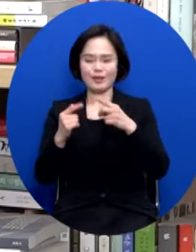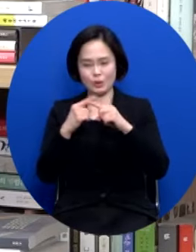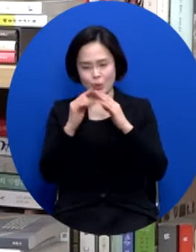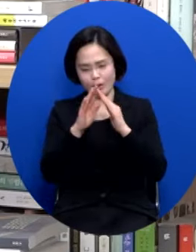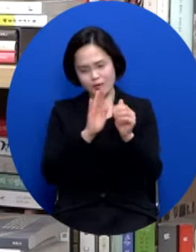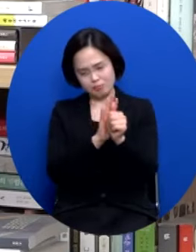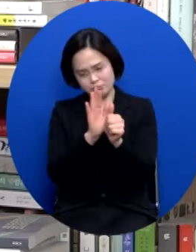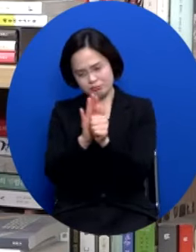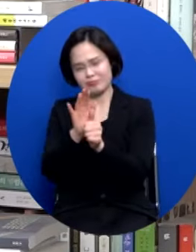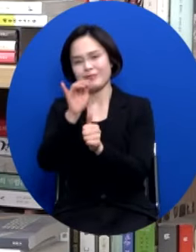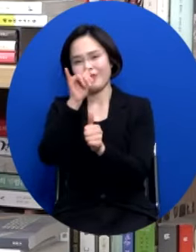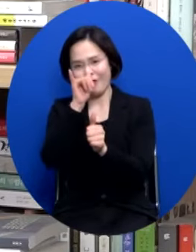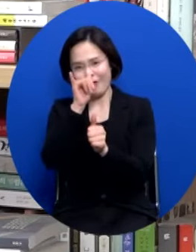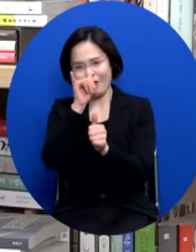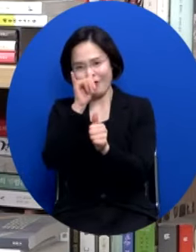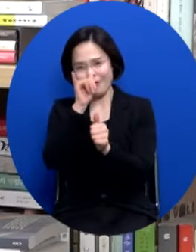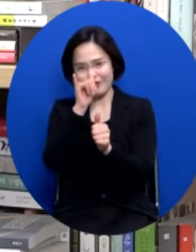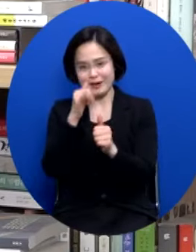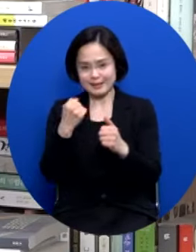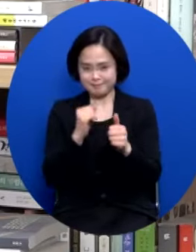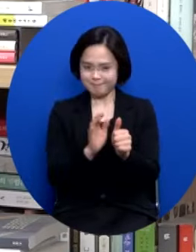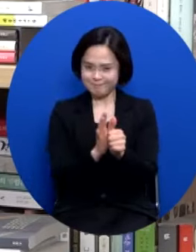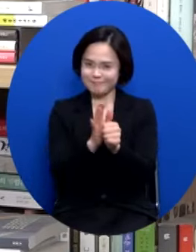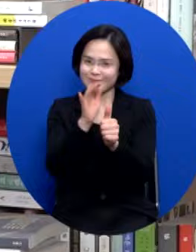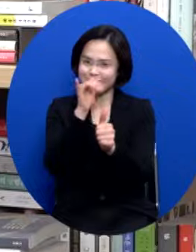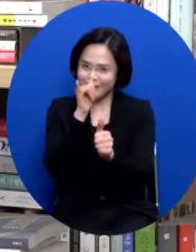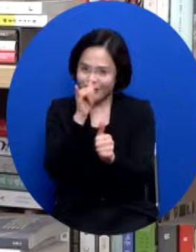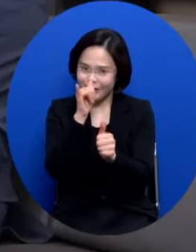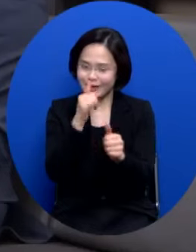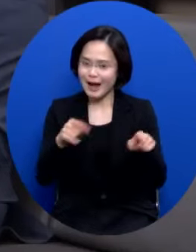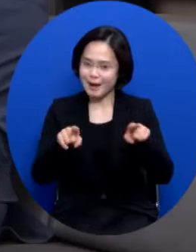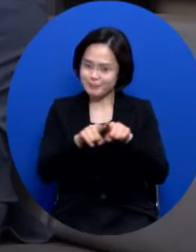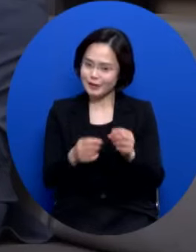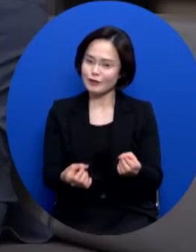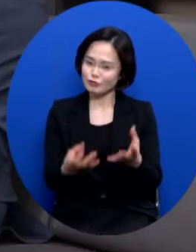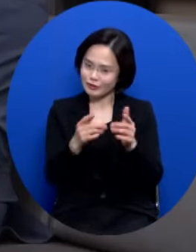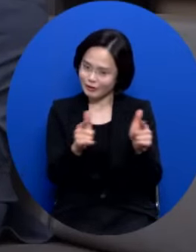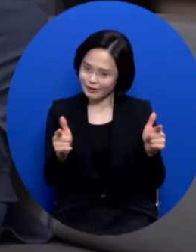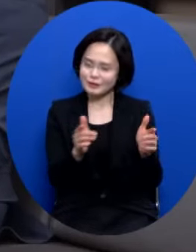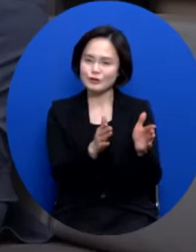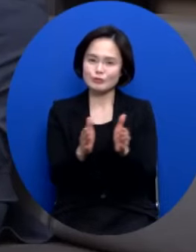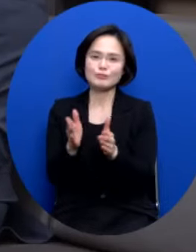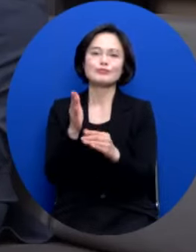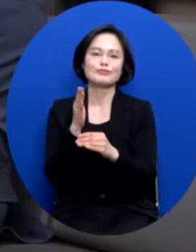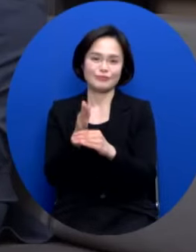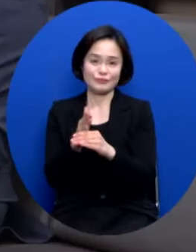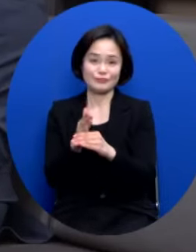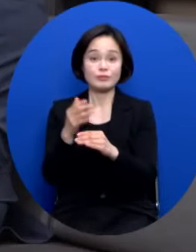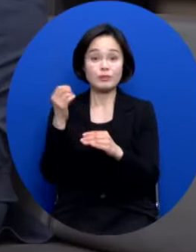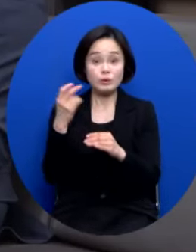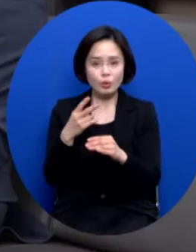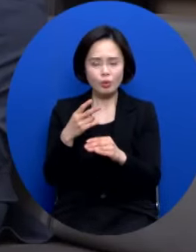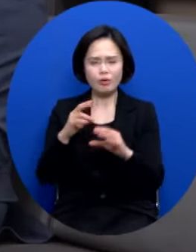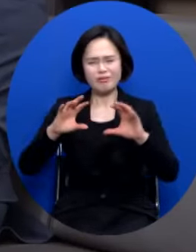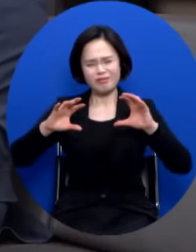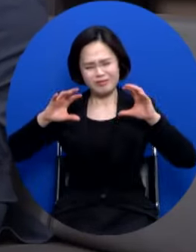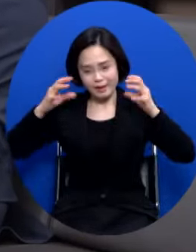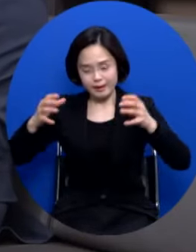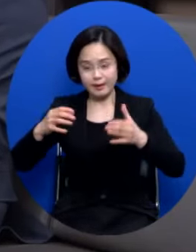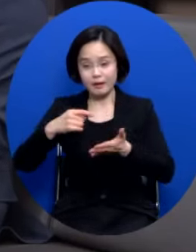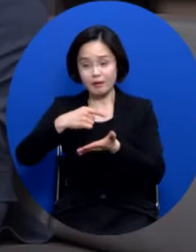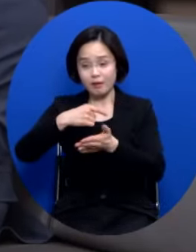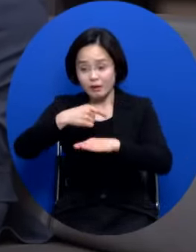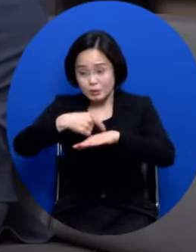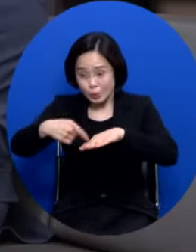축제를 저희들이 셀러브레이션을 좀 준비를 하고 있고요. 또 한 가지는 이제 7,000개의 미전도 종족이 남아 있습니다. 그래서